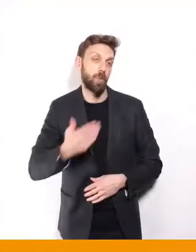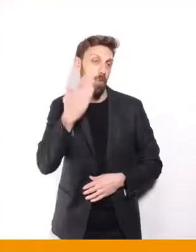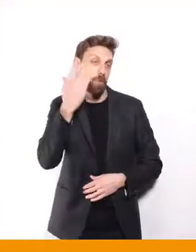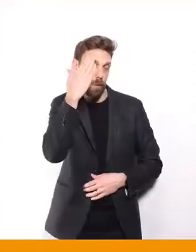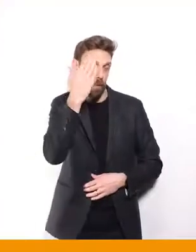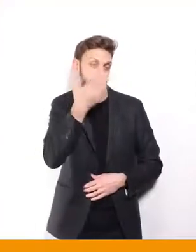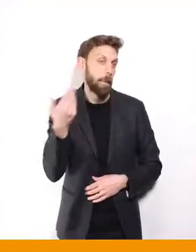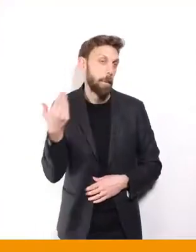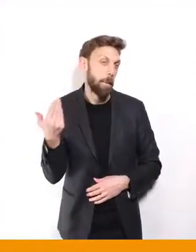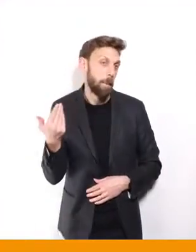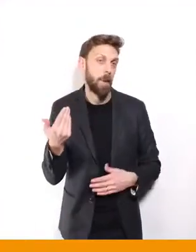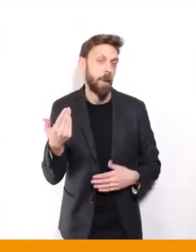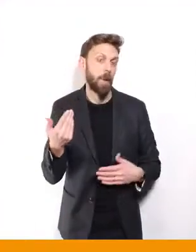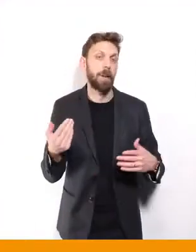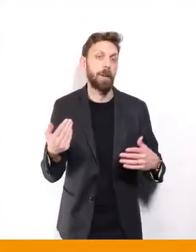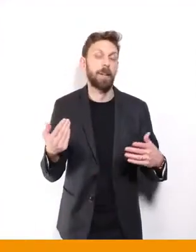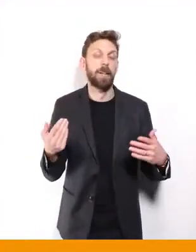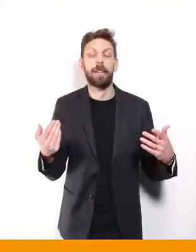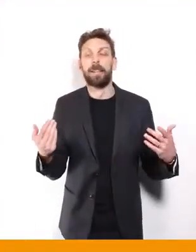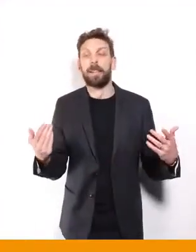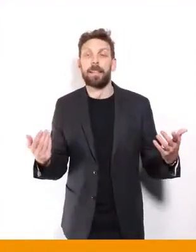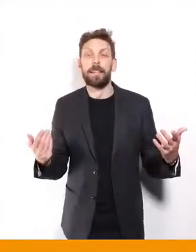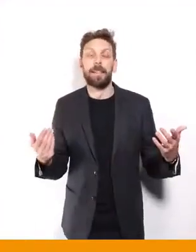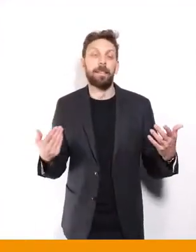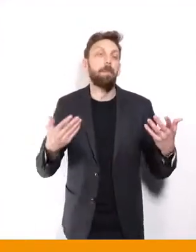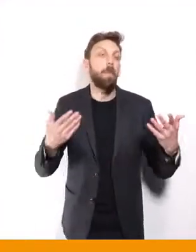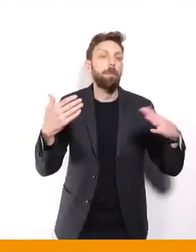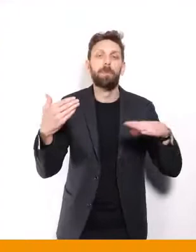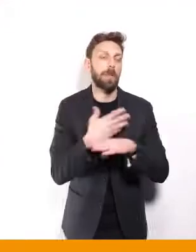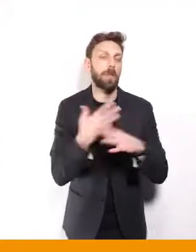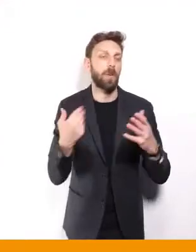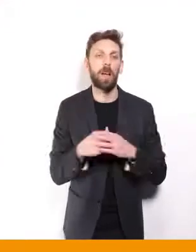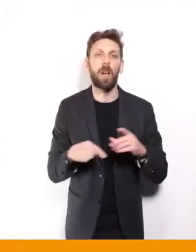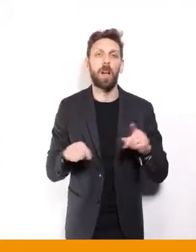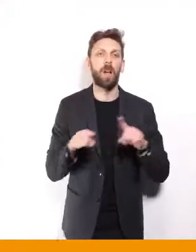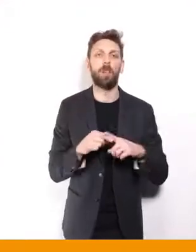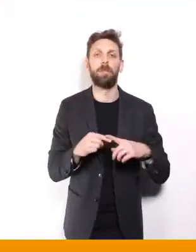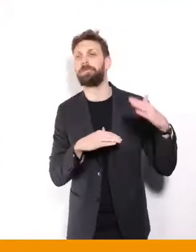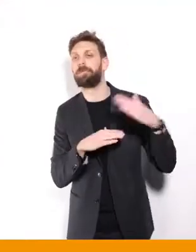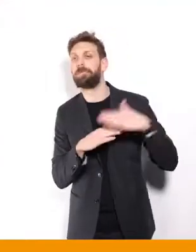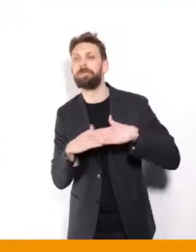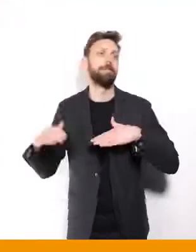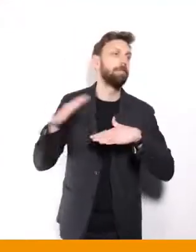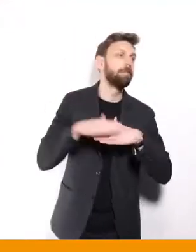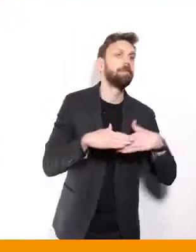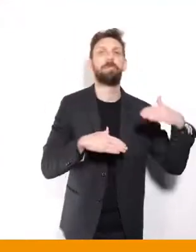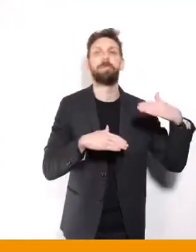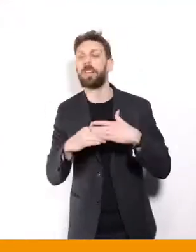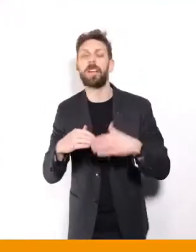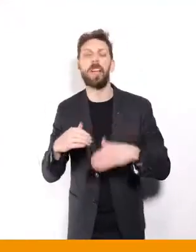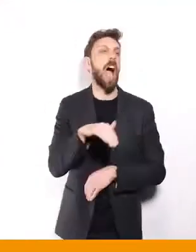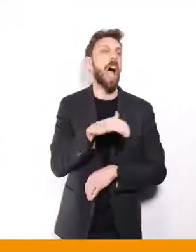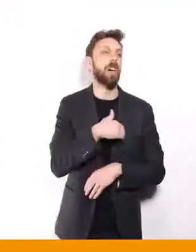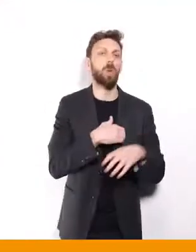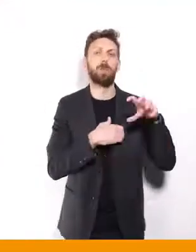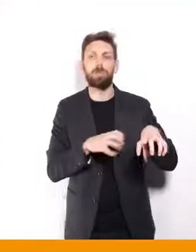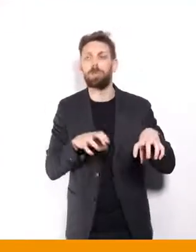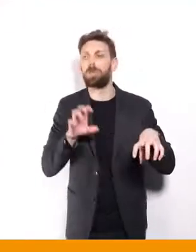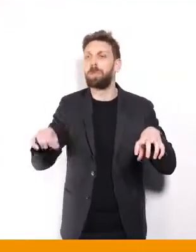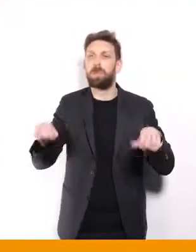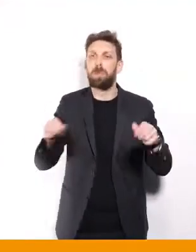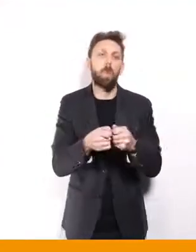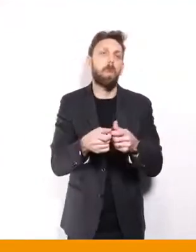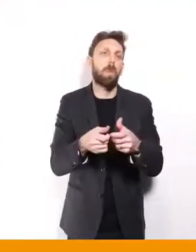forme d'empilement, de juxtaposition, de superposition des agences, des institutions,